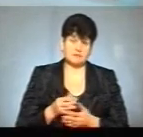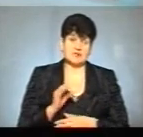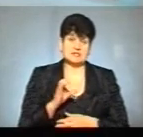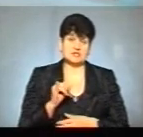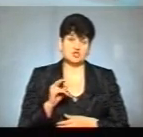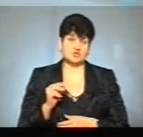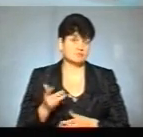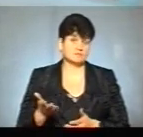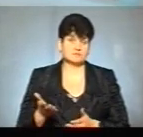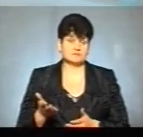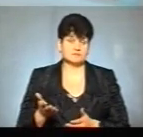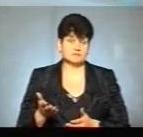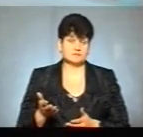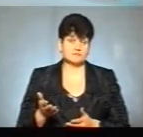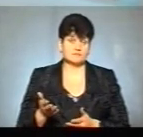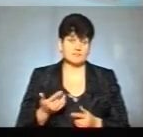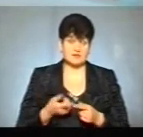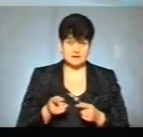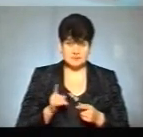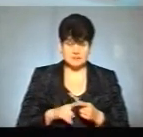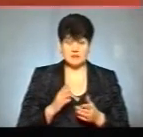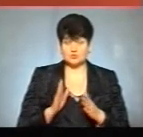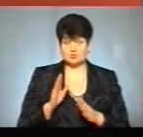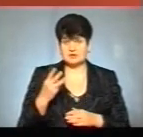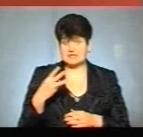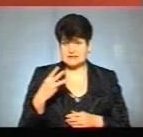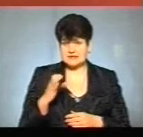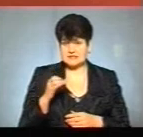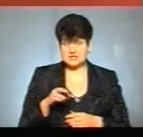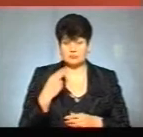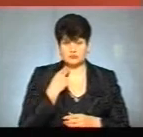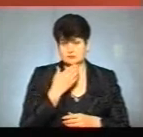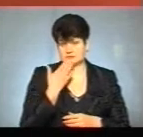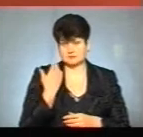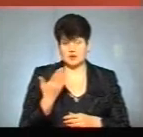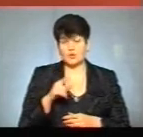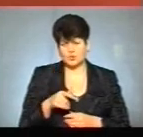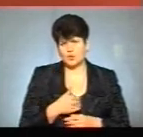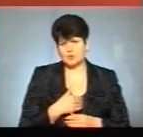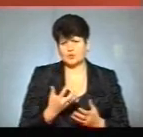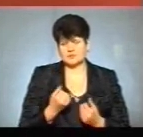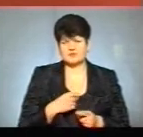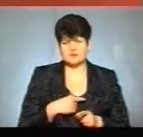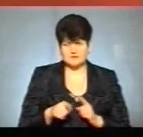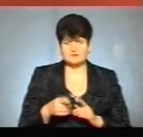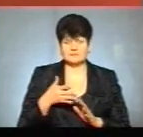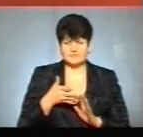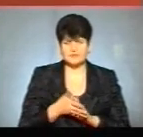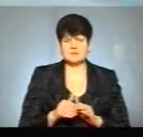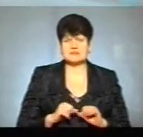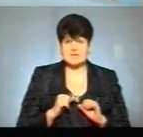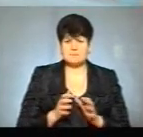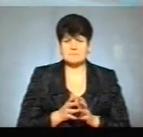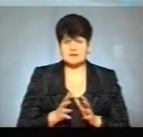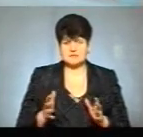січні. Це, якщо це навіть буде 30 січня, то не є заборгованість. Звичайно, люди хочуть отримати як найшвидше. Ми стараємося